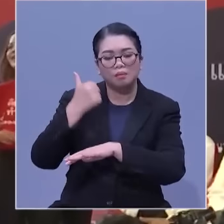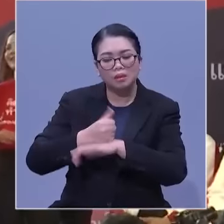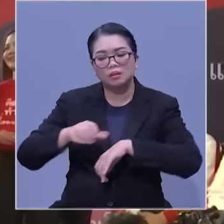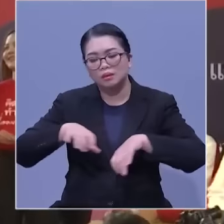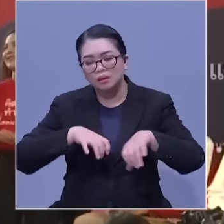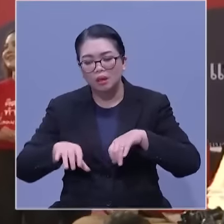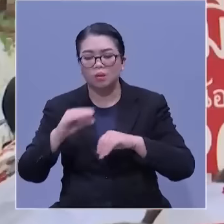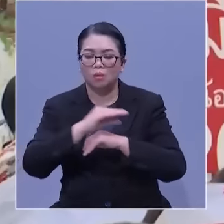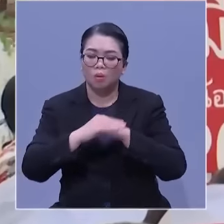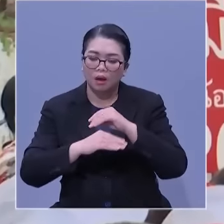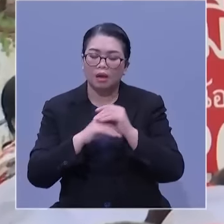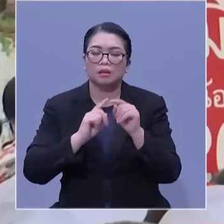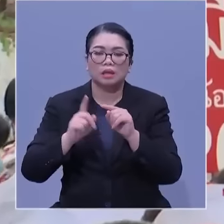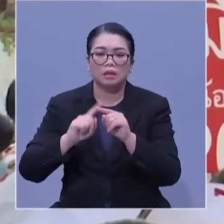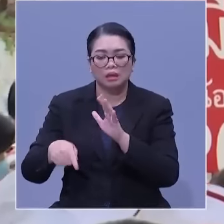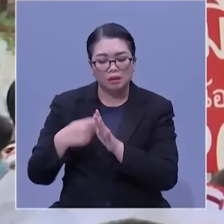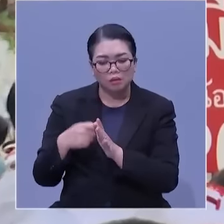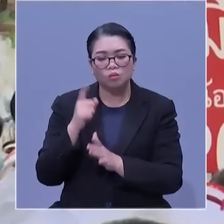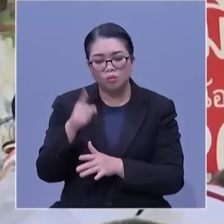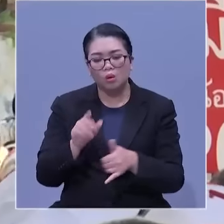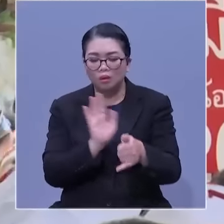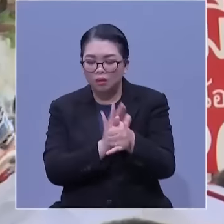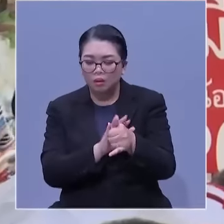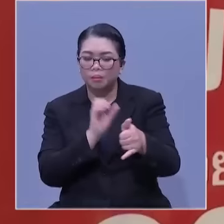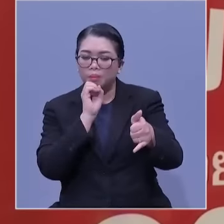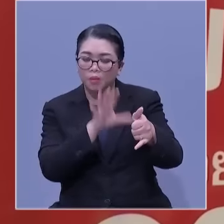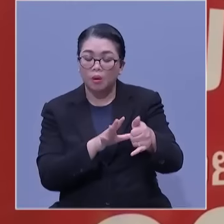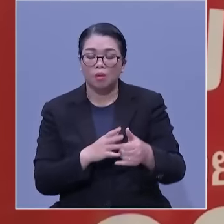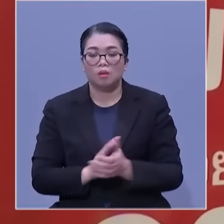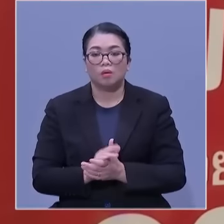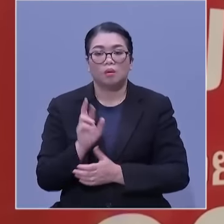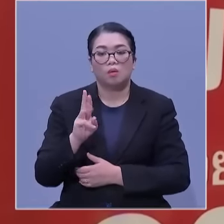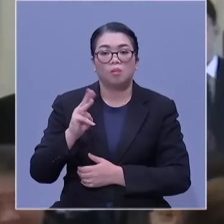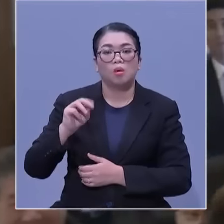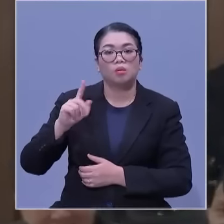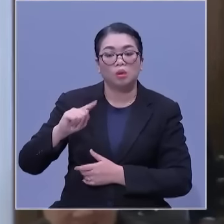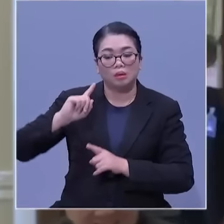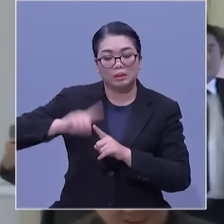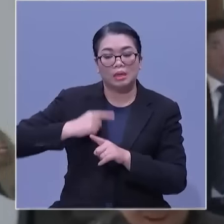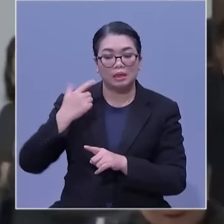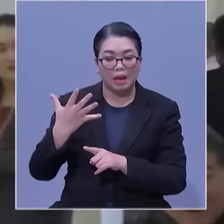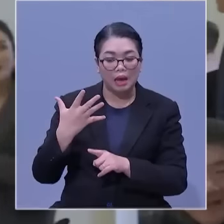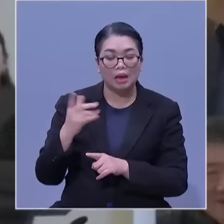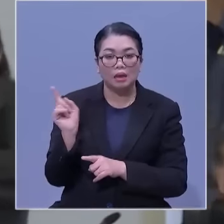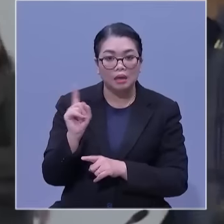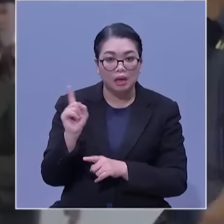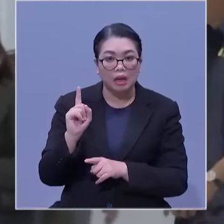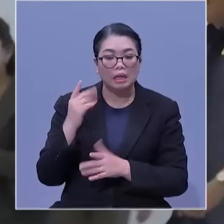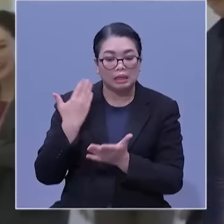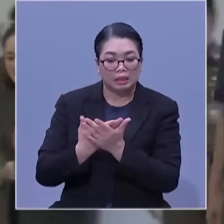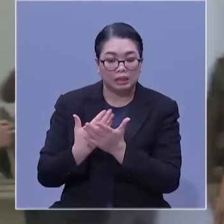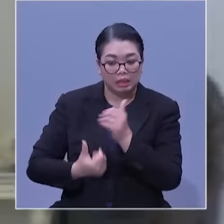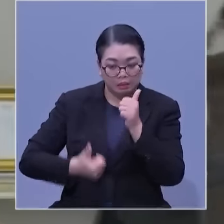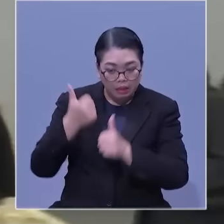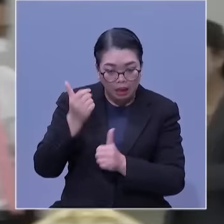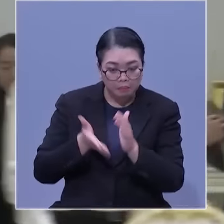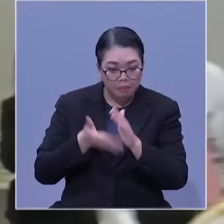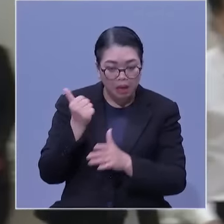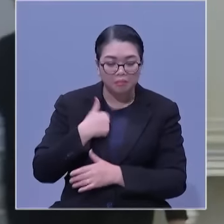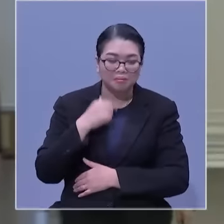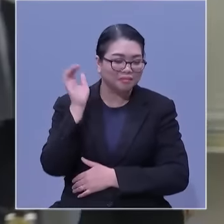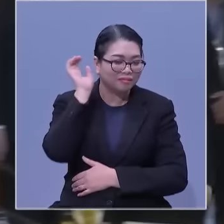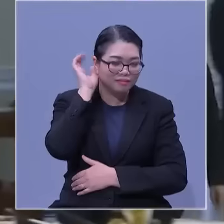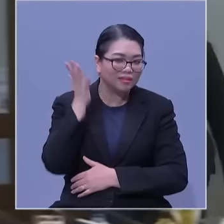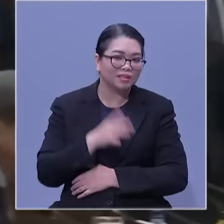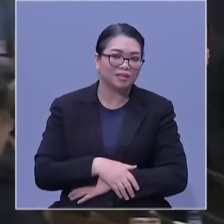ดำเนินการโครงการนี้ส่วนที่มีรัฐมนตรีคนไหนที่ออกมาบอกว่าเดือนพฤษภาคมจะได้เงินก็ไม่เคยเชื่อเลย